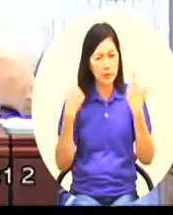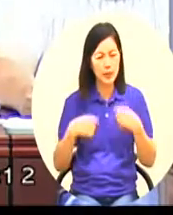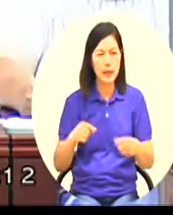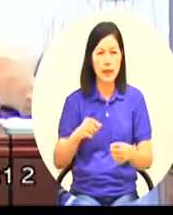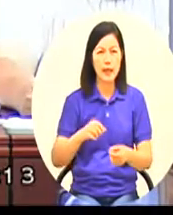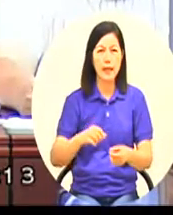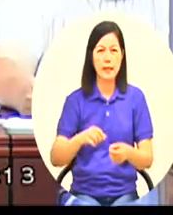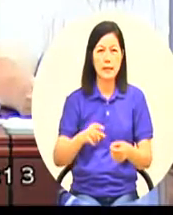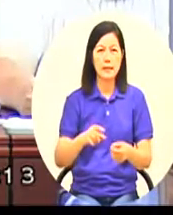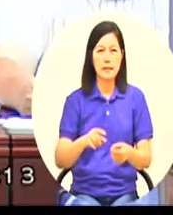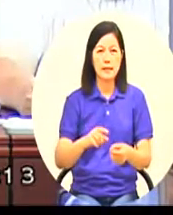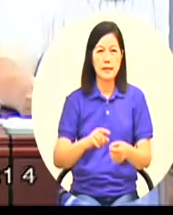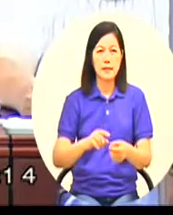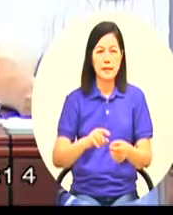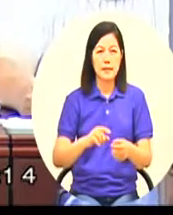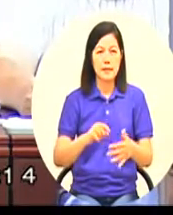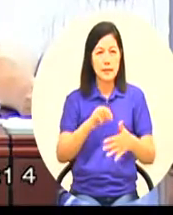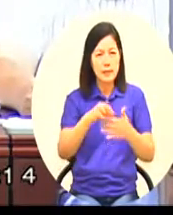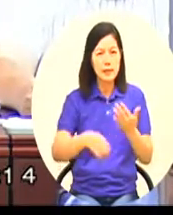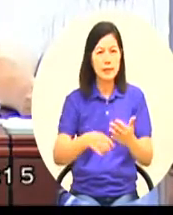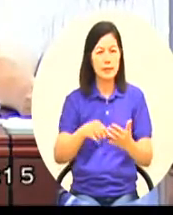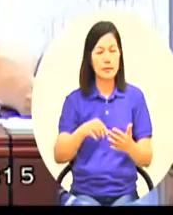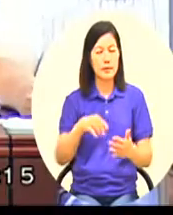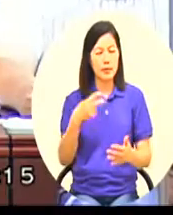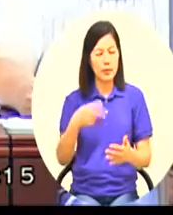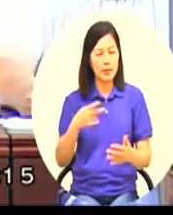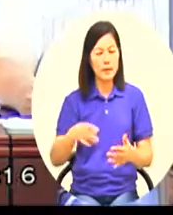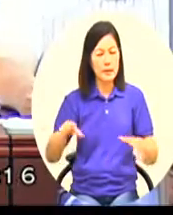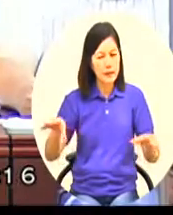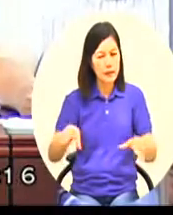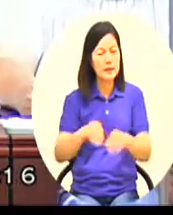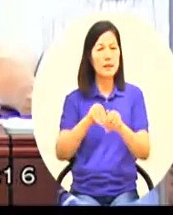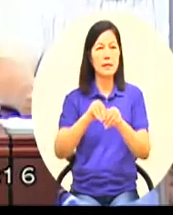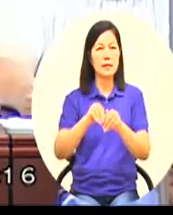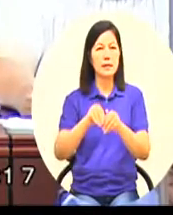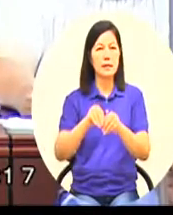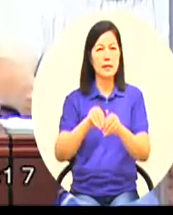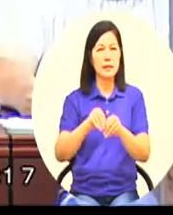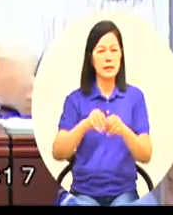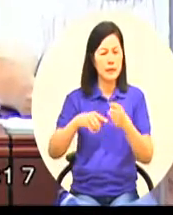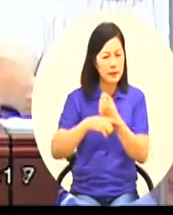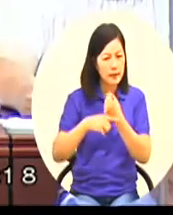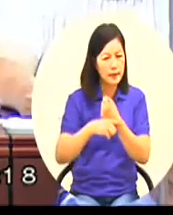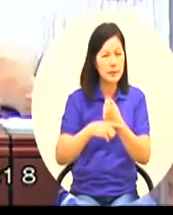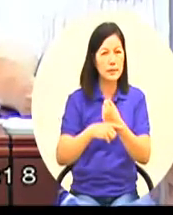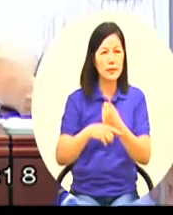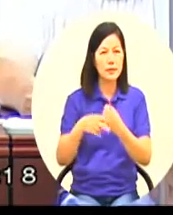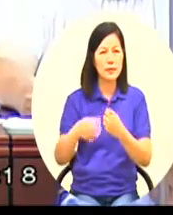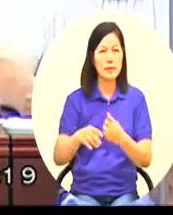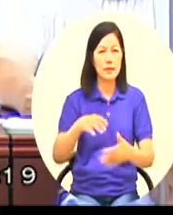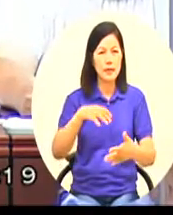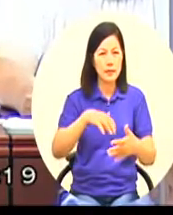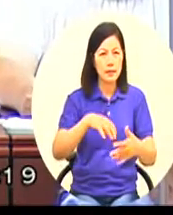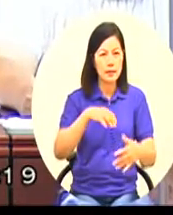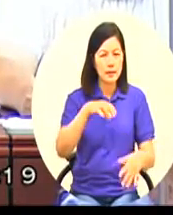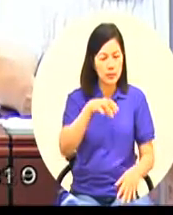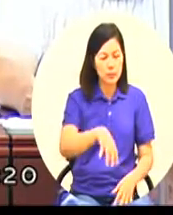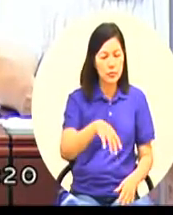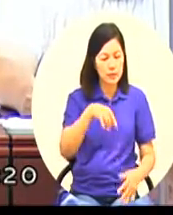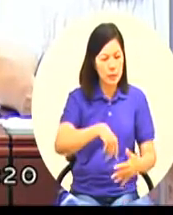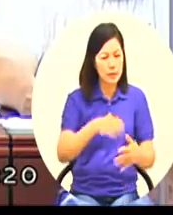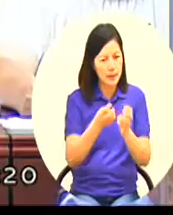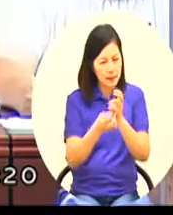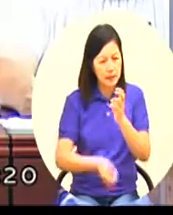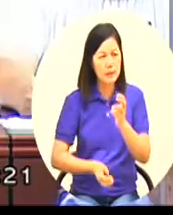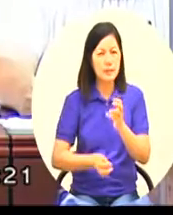跟这个领清洁奖金的这个办法，我们要做一个整合，这个就是比较倾向就我们局里面比较细节的部分。还有另